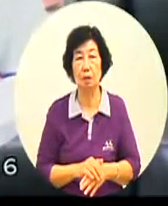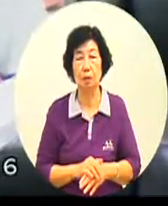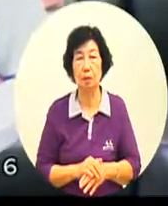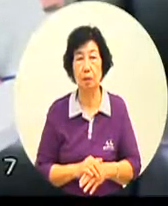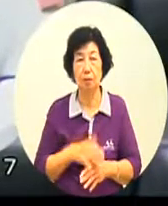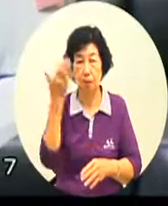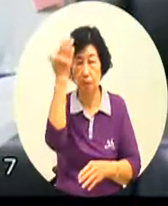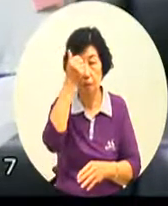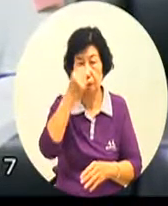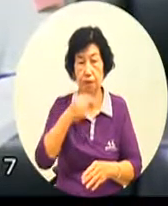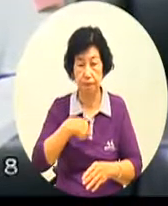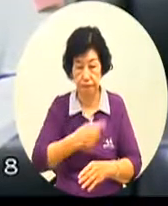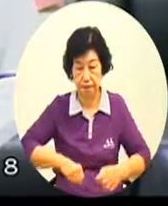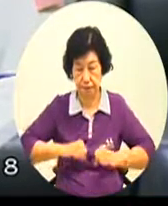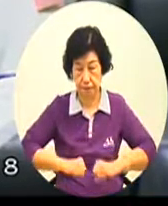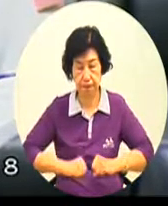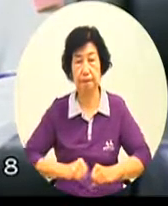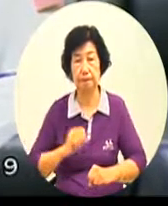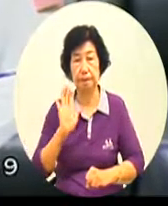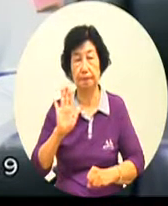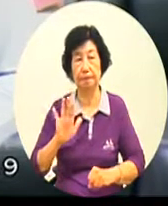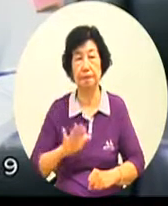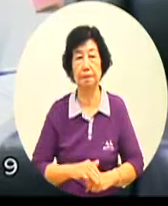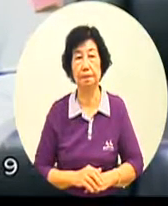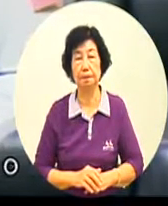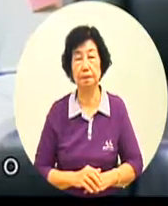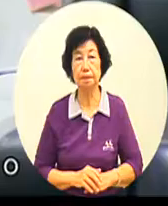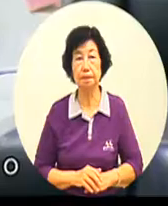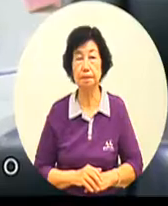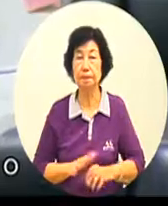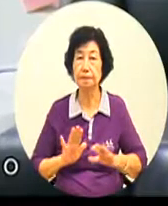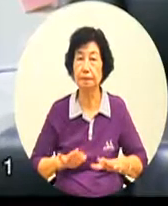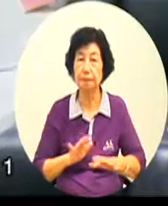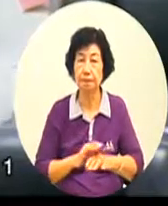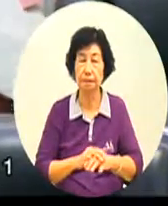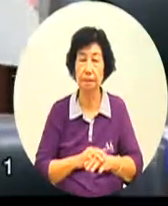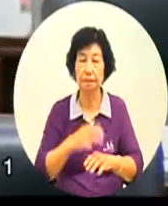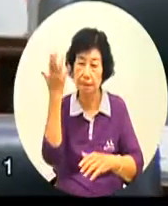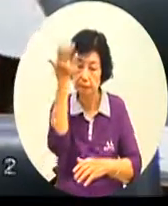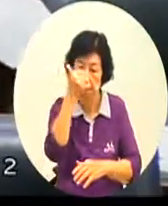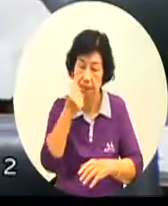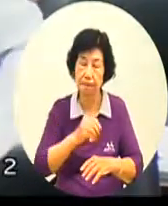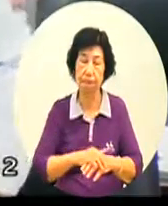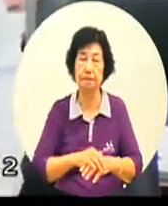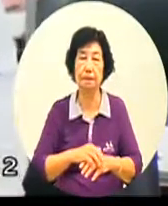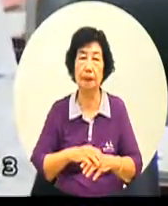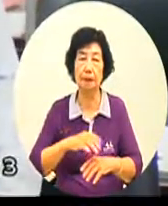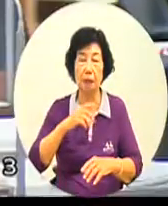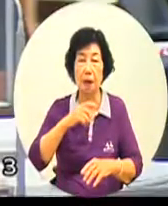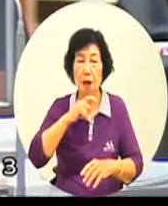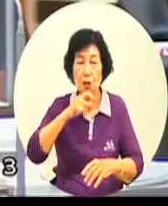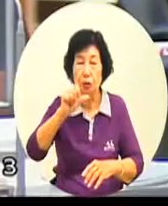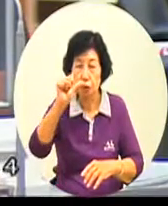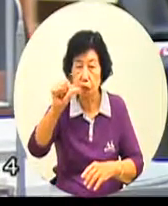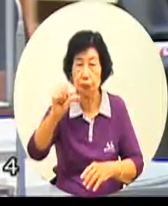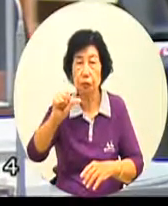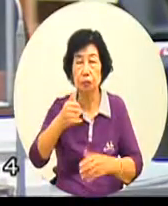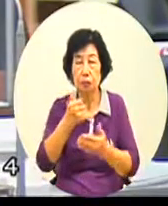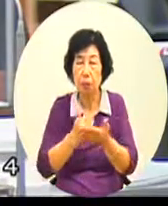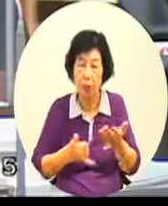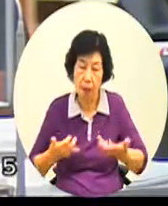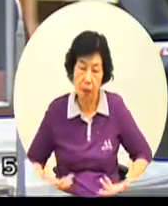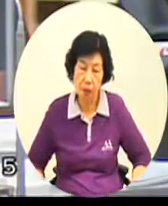体还是很好啊。一般我们现在目前都活到老学到老嘛，啊，65岁就退休了，他要做什么？他